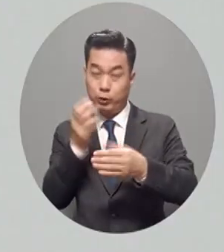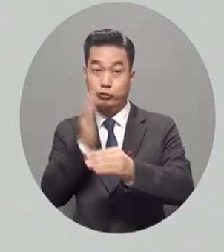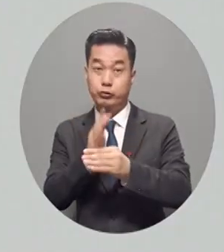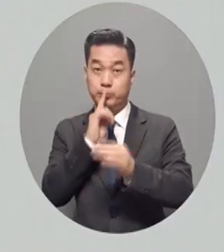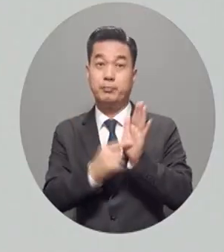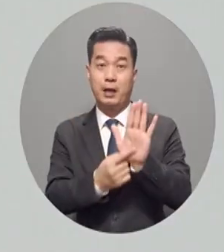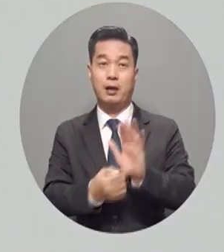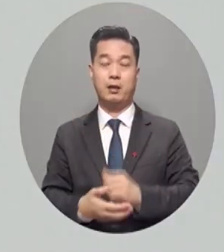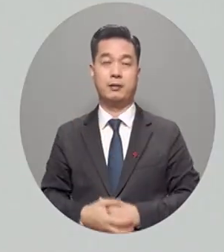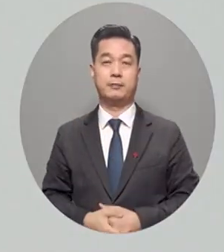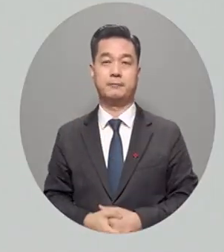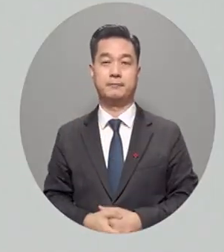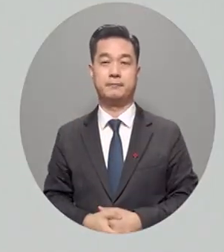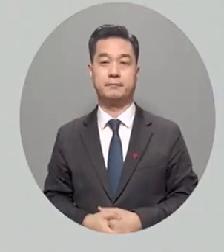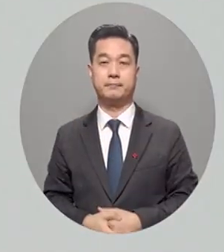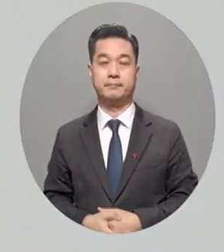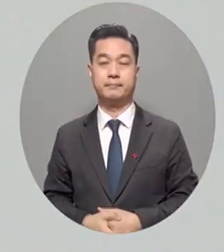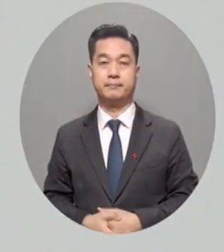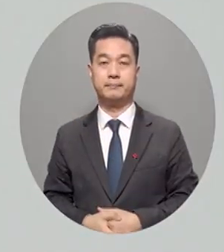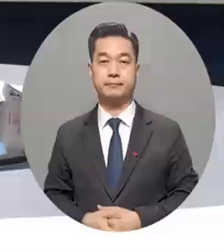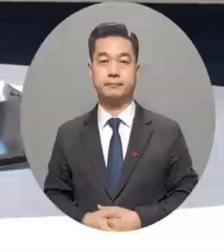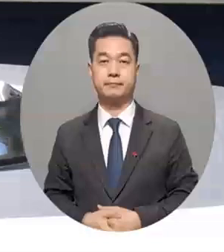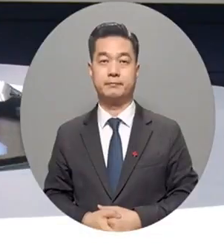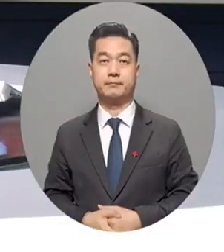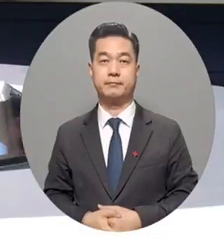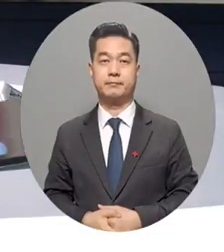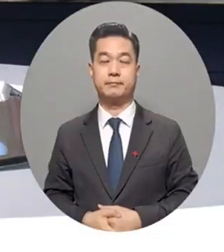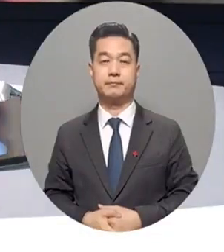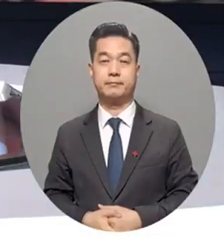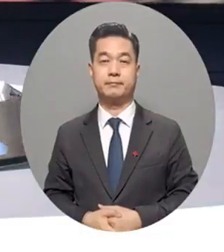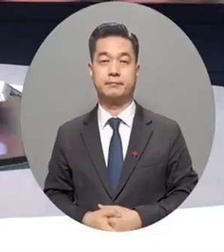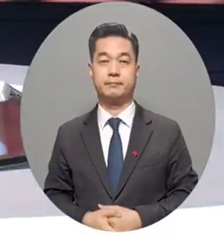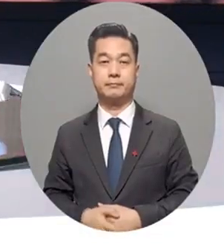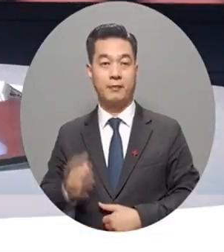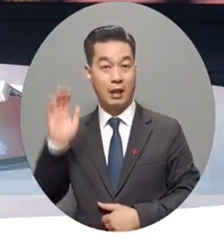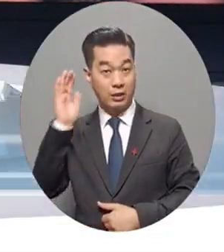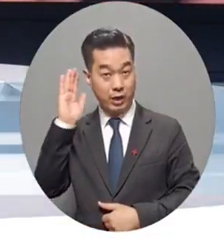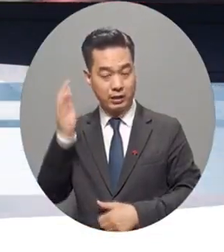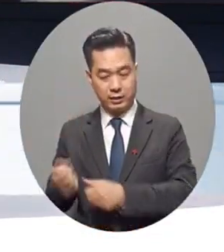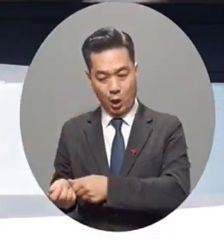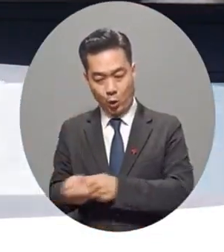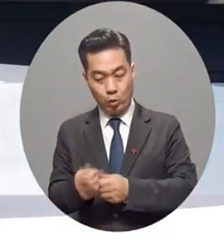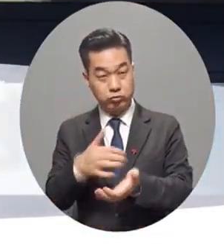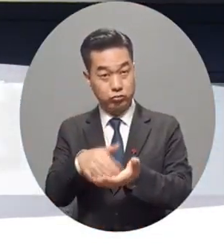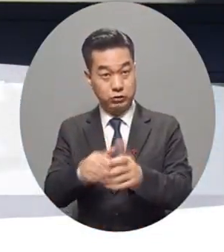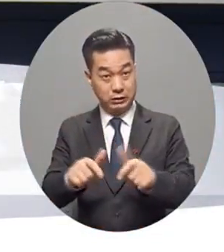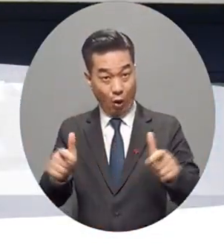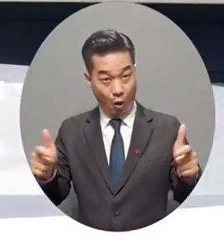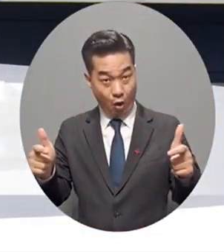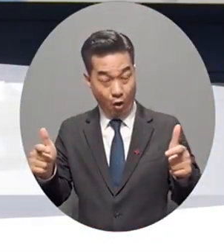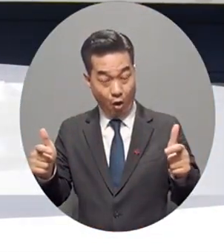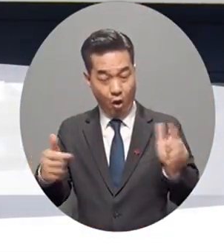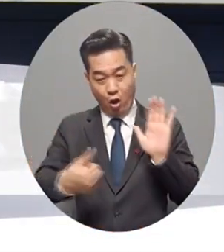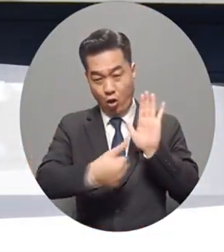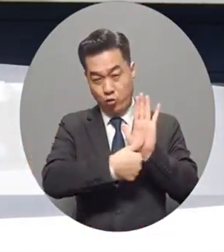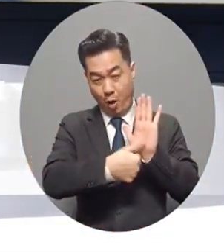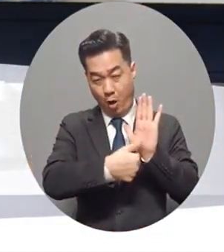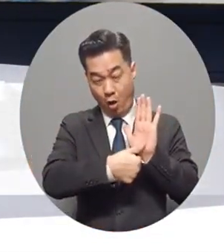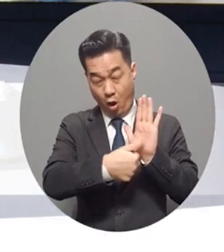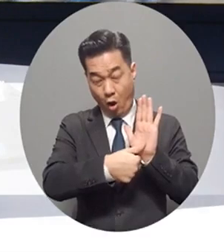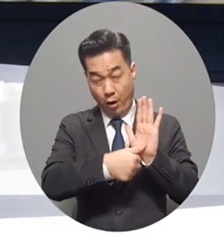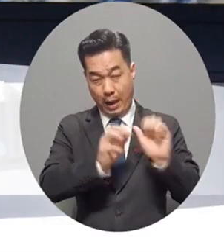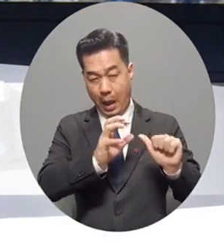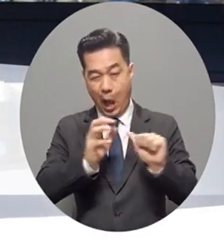밝혔습니다. MBC 뉴스 김상훈입니다. 최근 골프 인구가 늘면서 유명 브랜드를 위조한